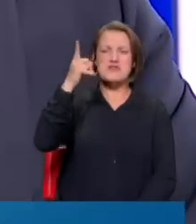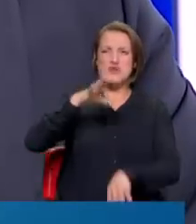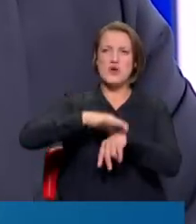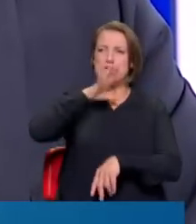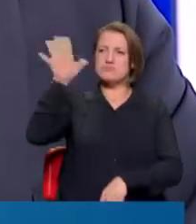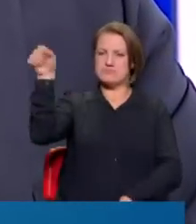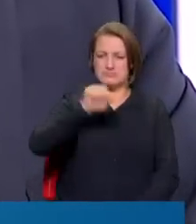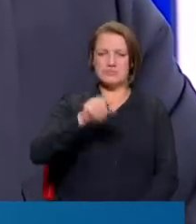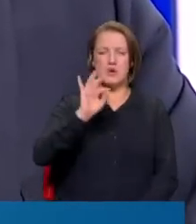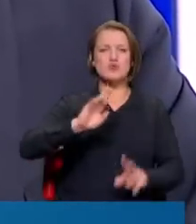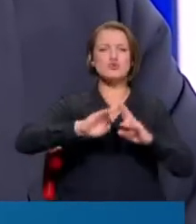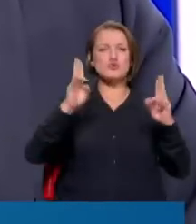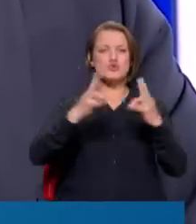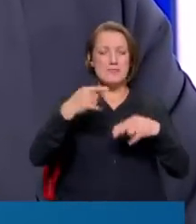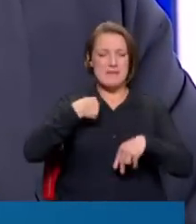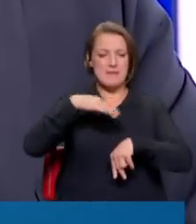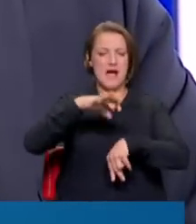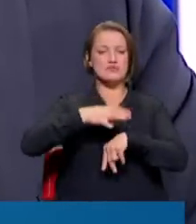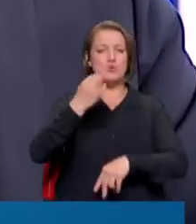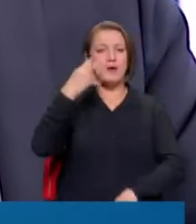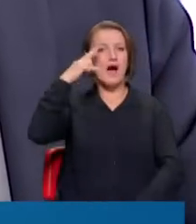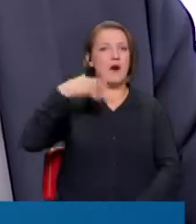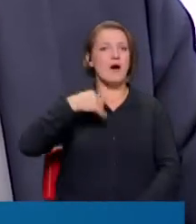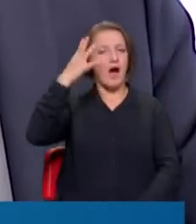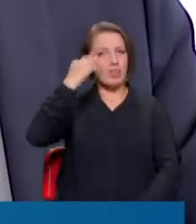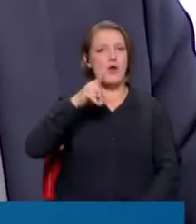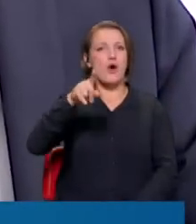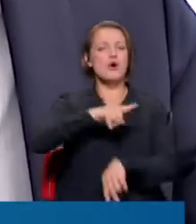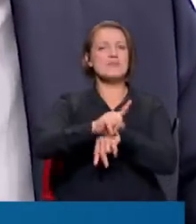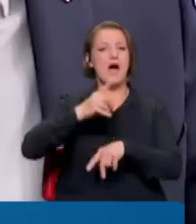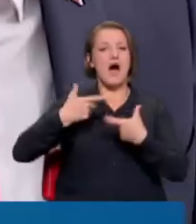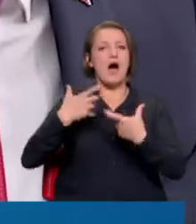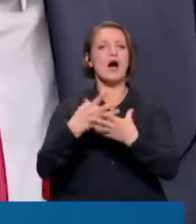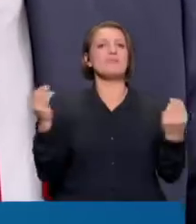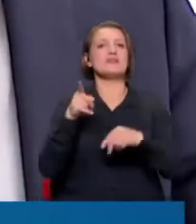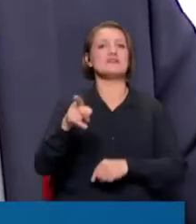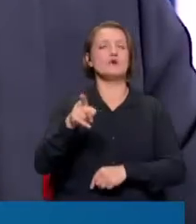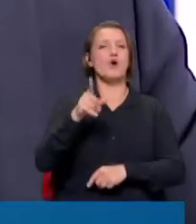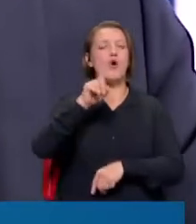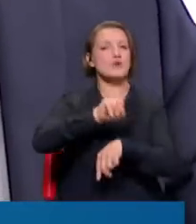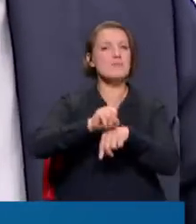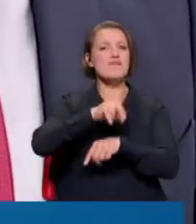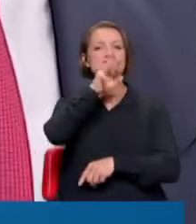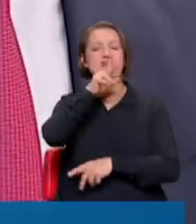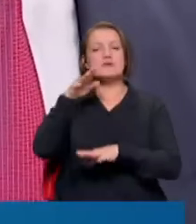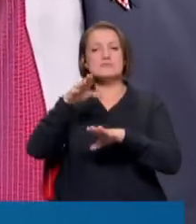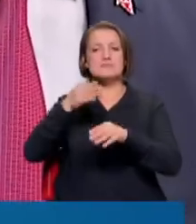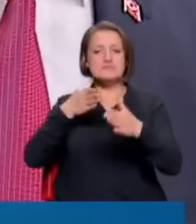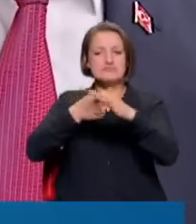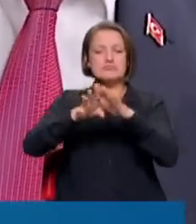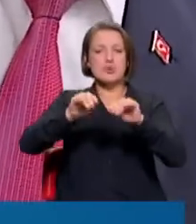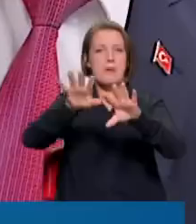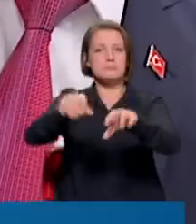çağırırsanız Bütün dünya benim hasta olduğumu anlar Hatay'ı kaybed deriz Çünkü Hatay o zaman Fransızların işgalinde bunun için